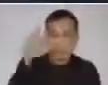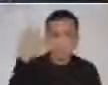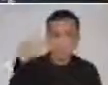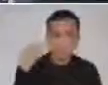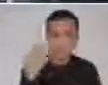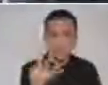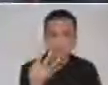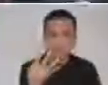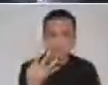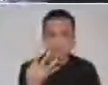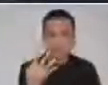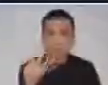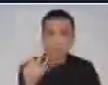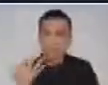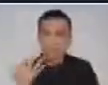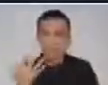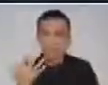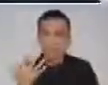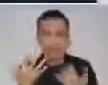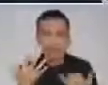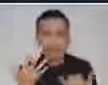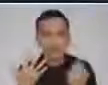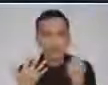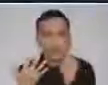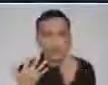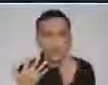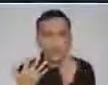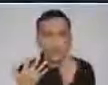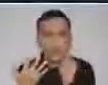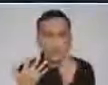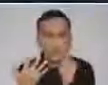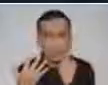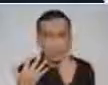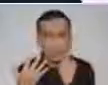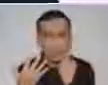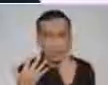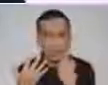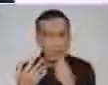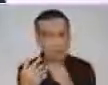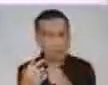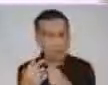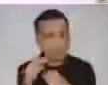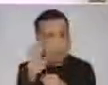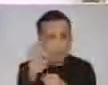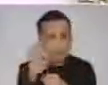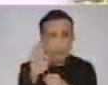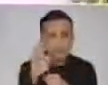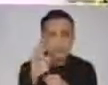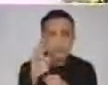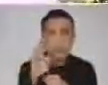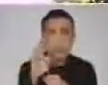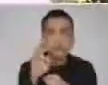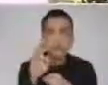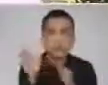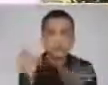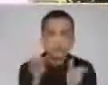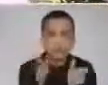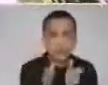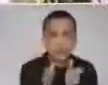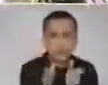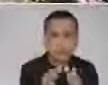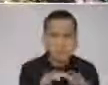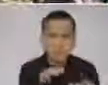southbound ipapunta ng Paranaque at ng Pasay. Pero once green and going naman ang mga sasakyan on stoplight, ay dire-diretso